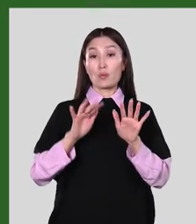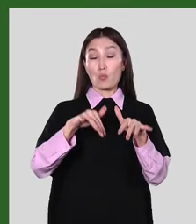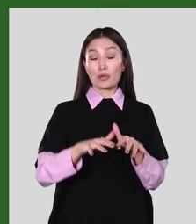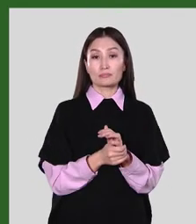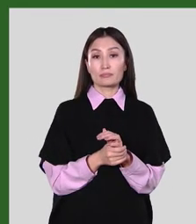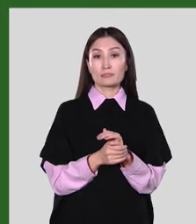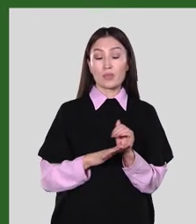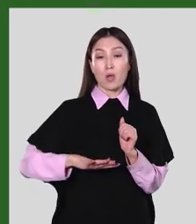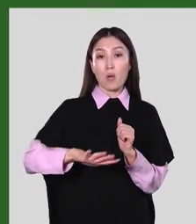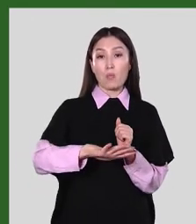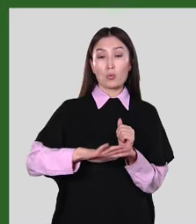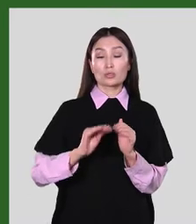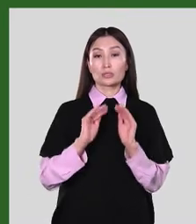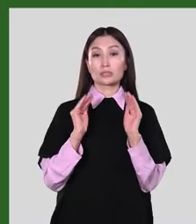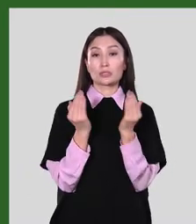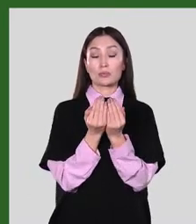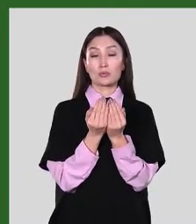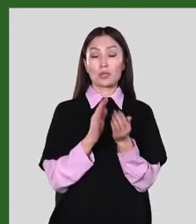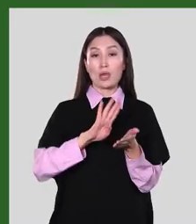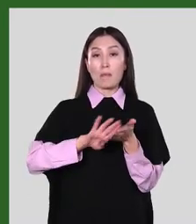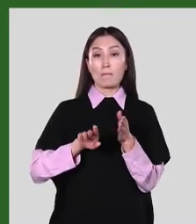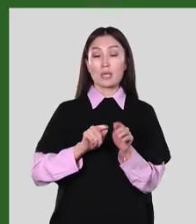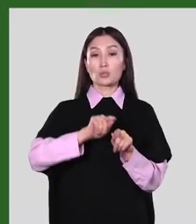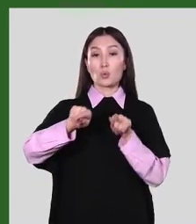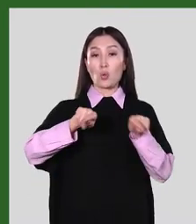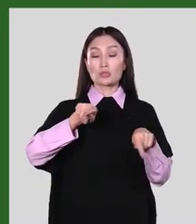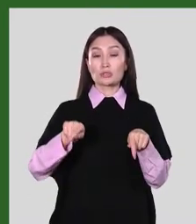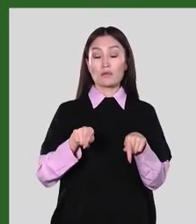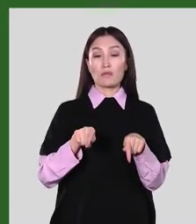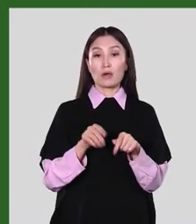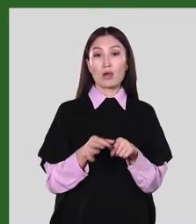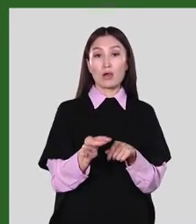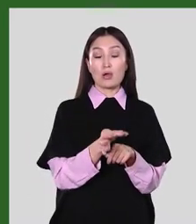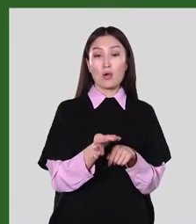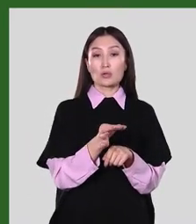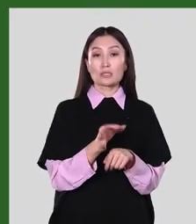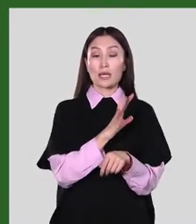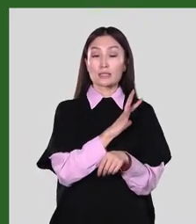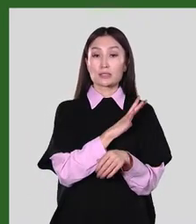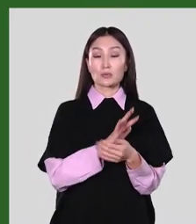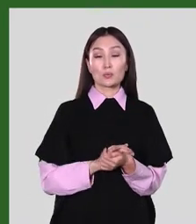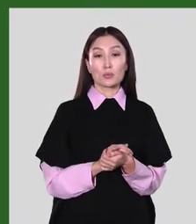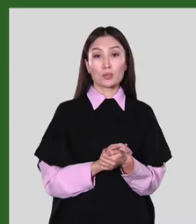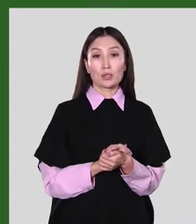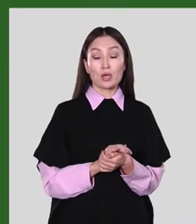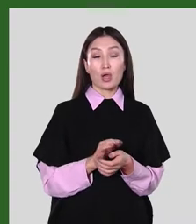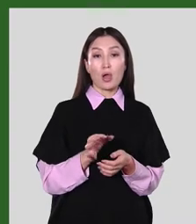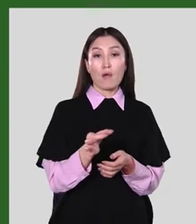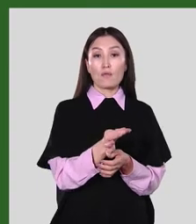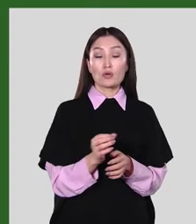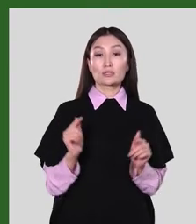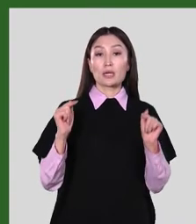площадь замкнутого песочного бассейна озера иссык-куль в озеро